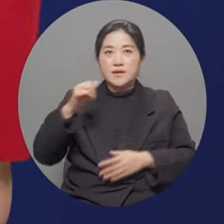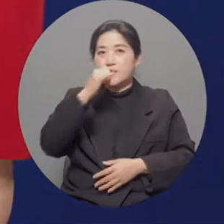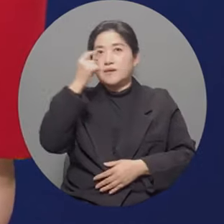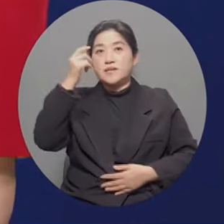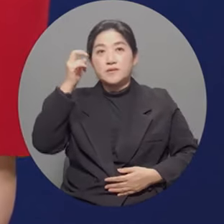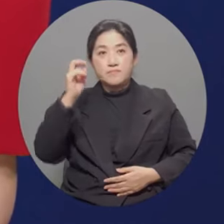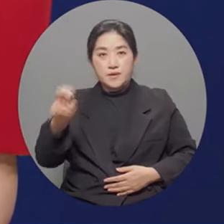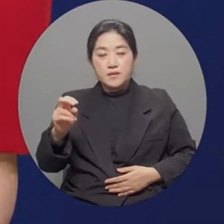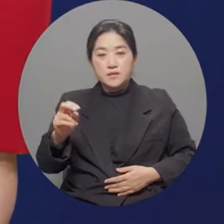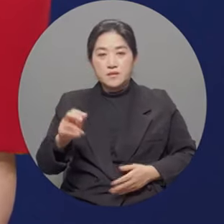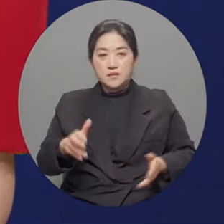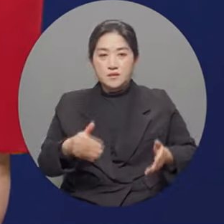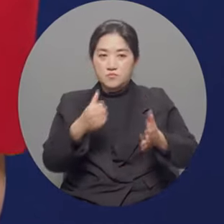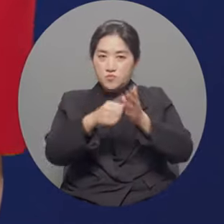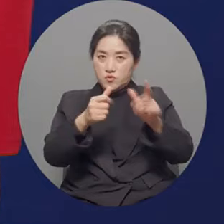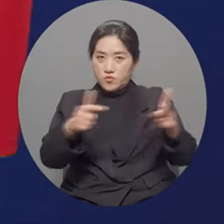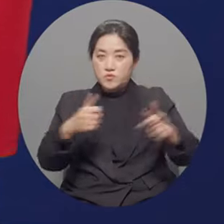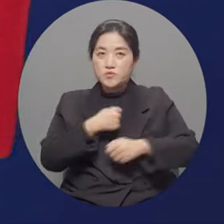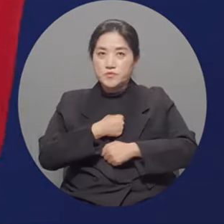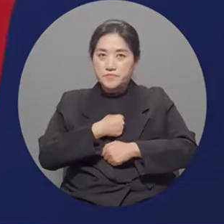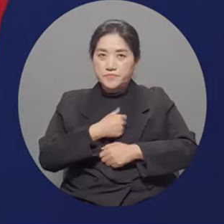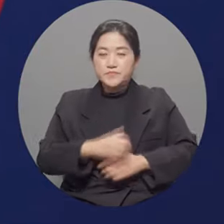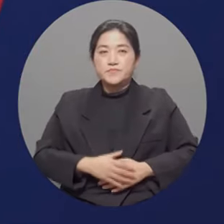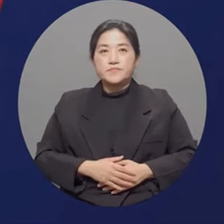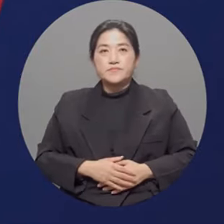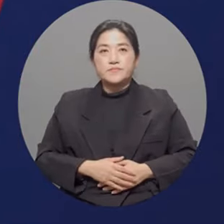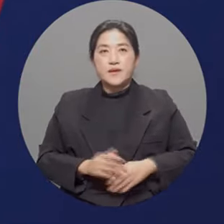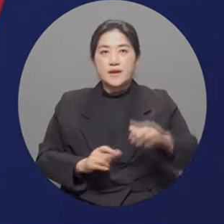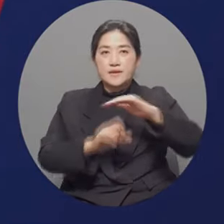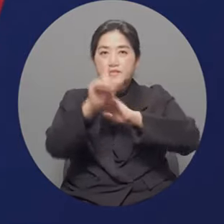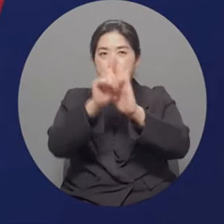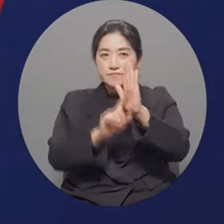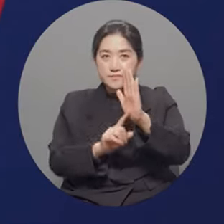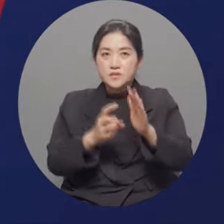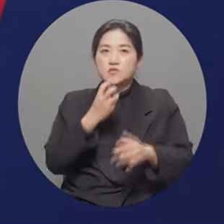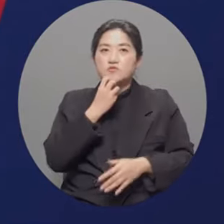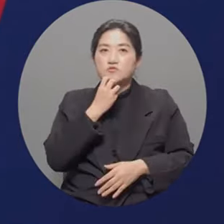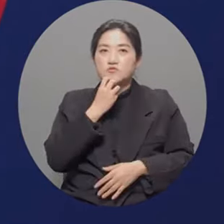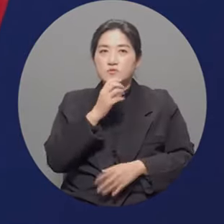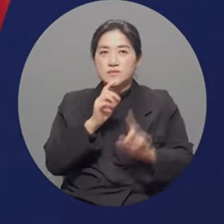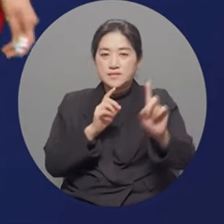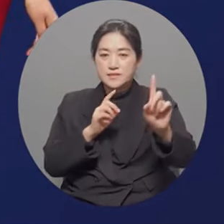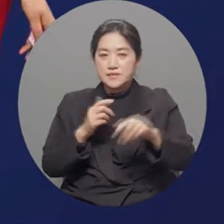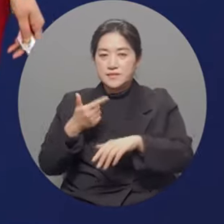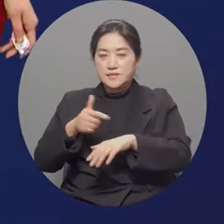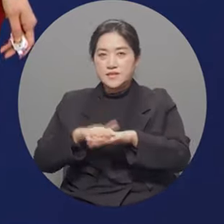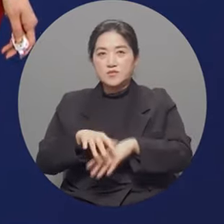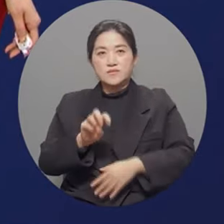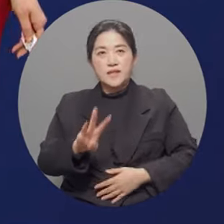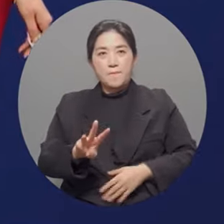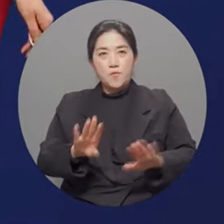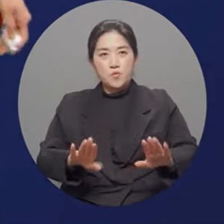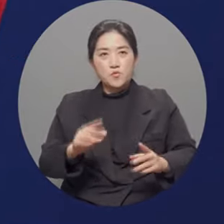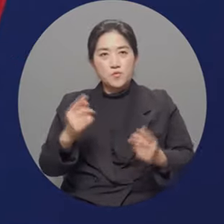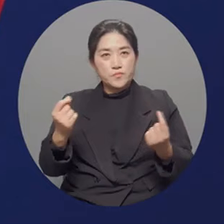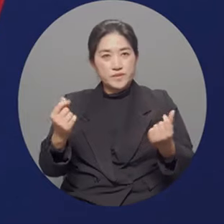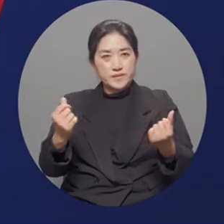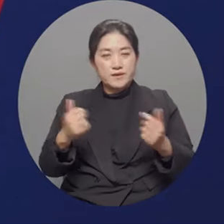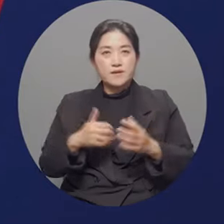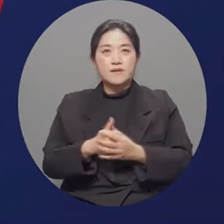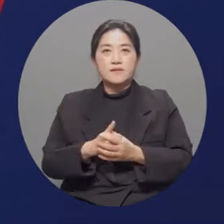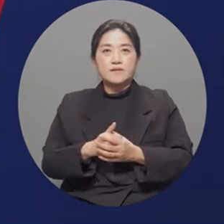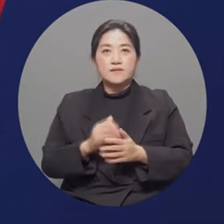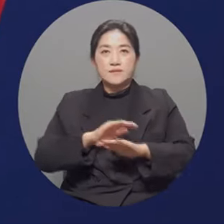불겠습니다. 시설물 관리에 유의를 하셔야겠습니다. 아침 최저 기온은 서울이 1도, 대전 3도 등으로 오늘과